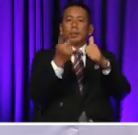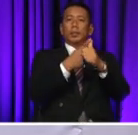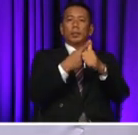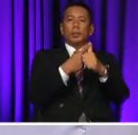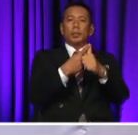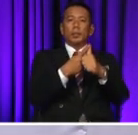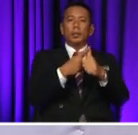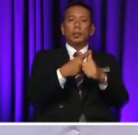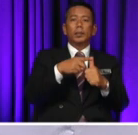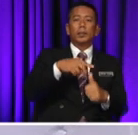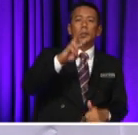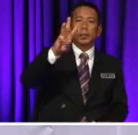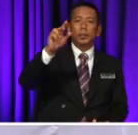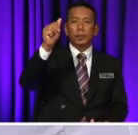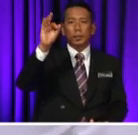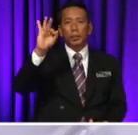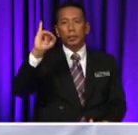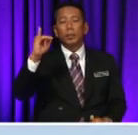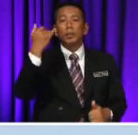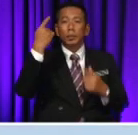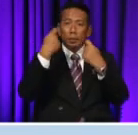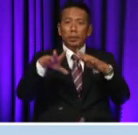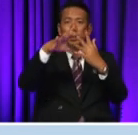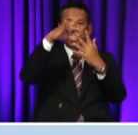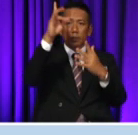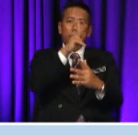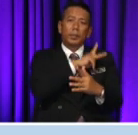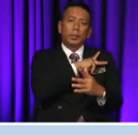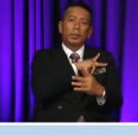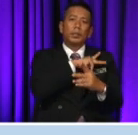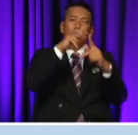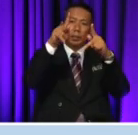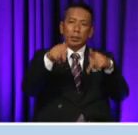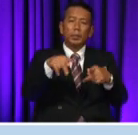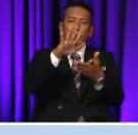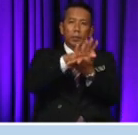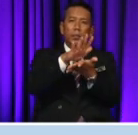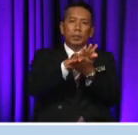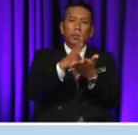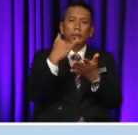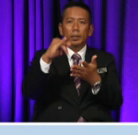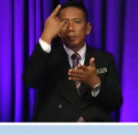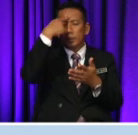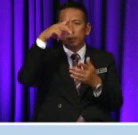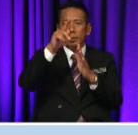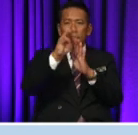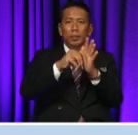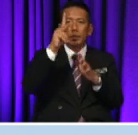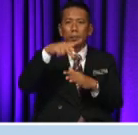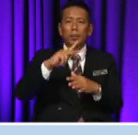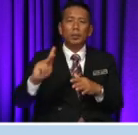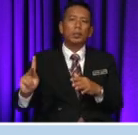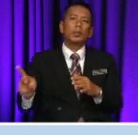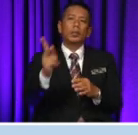Wafi telah dilantik sebagai ketua murid di sekolahnya bagi memastikan dirinya menjadi